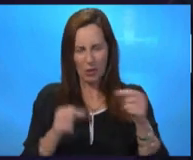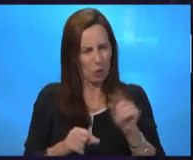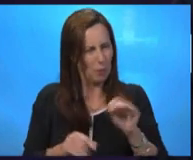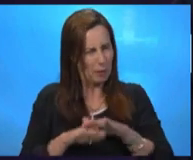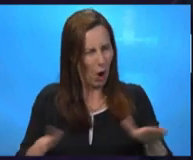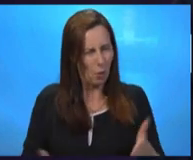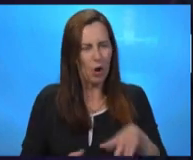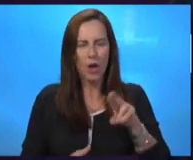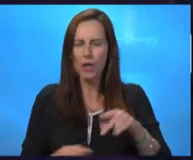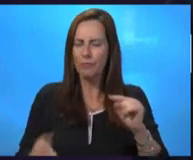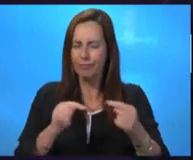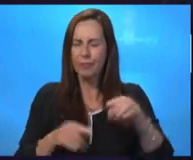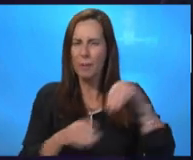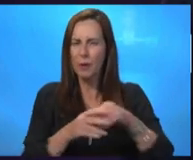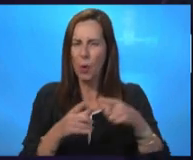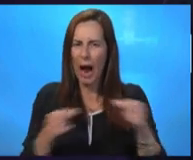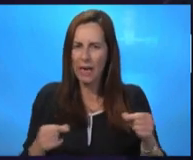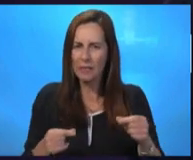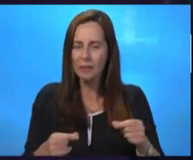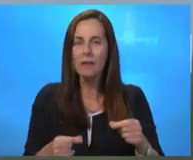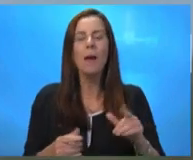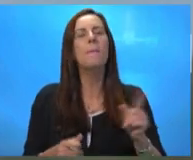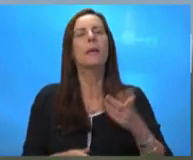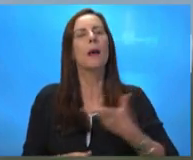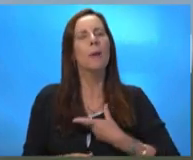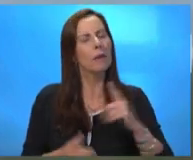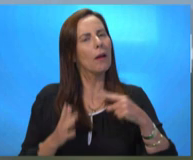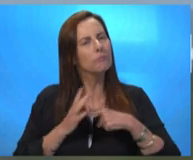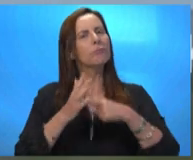יש קרבות בתוך הרצועה על הקרדיט.